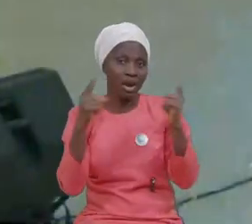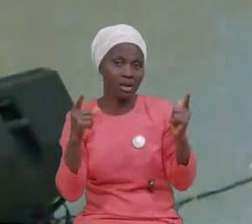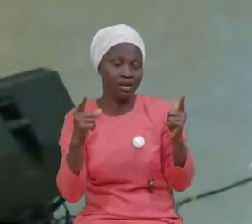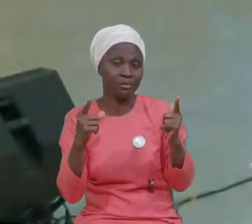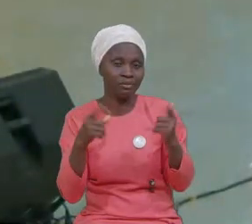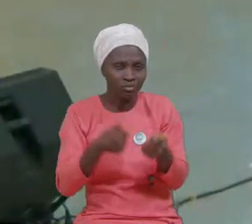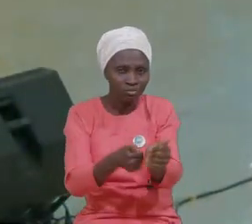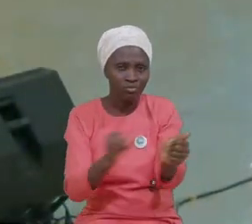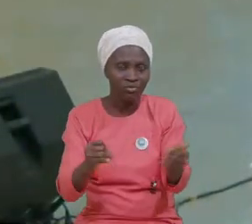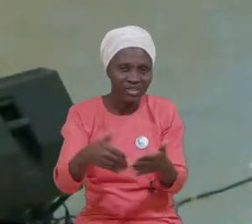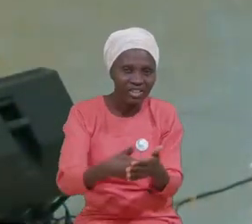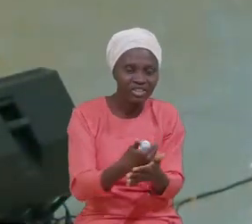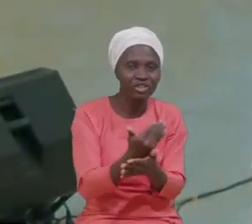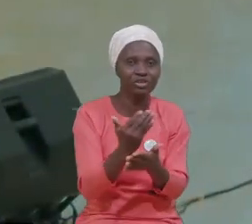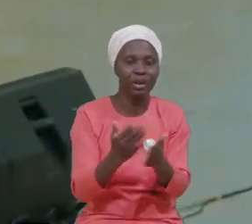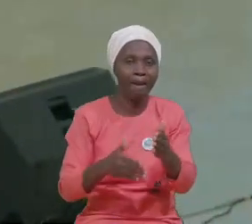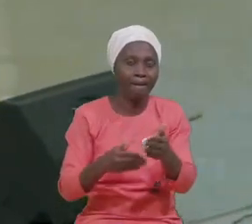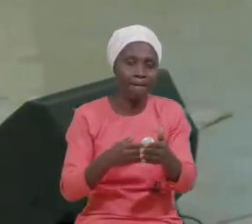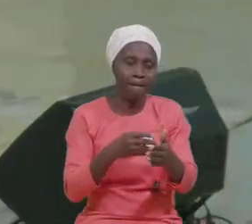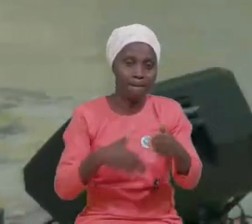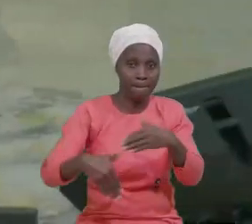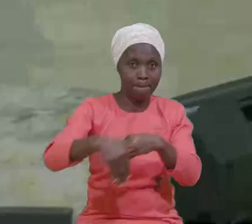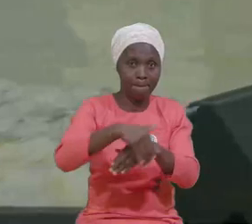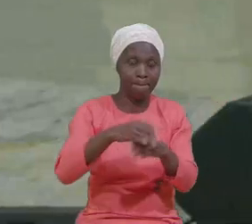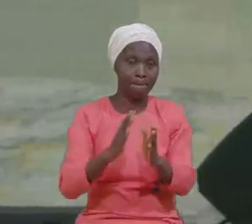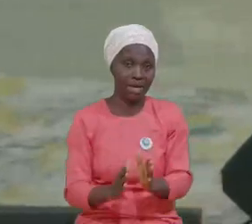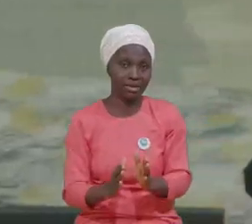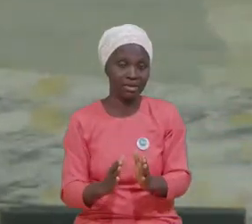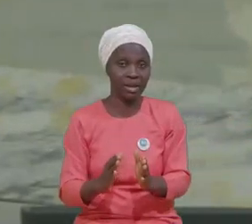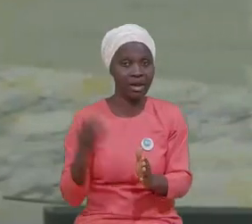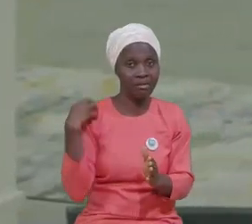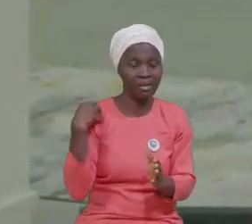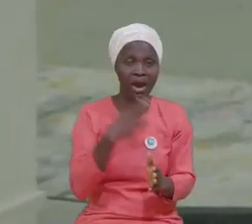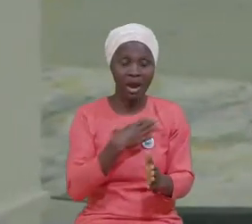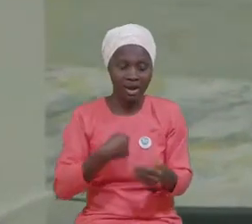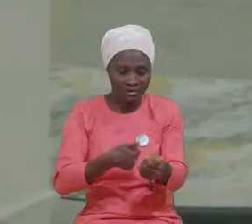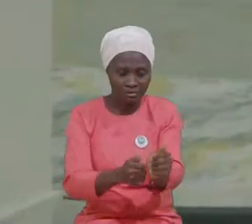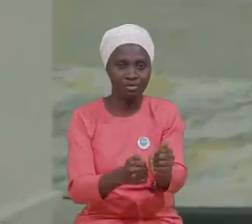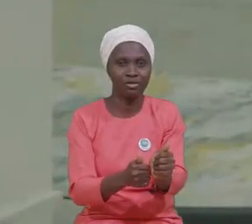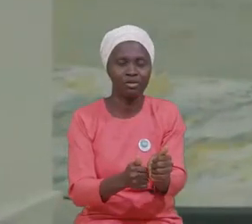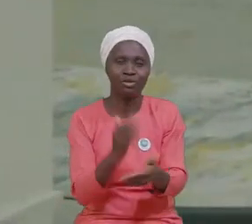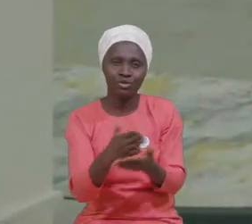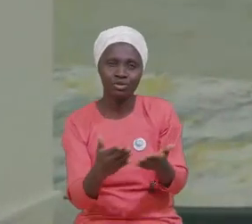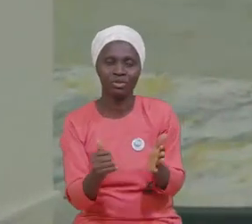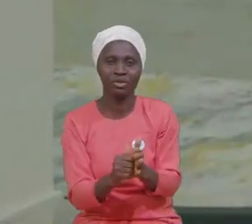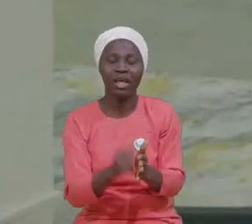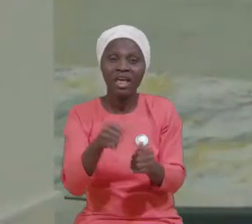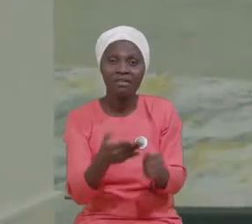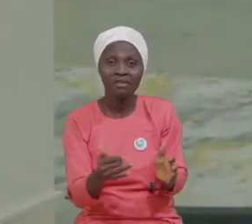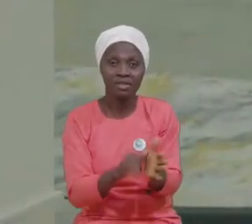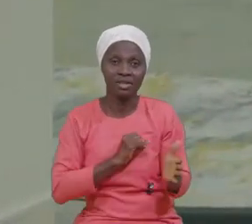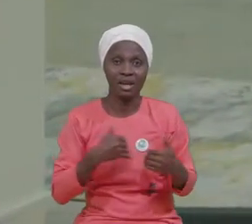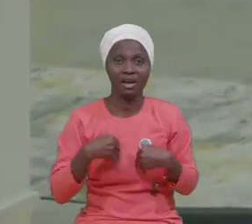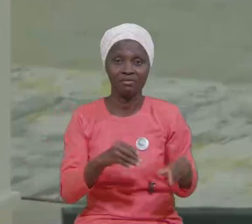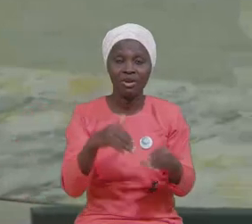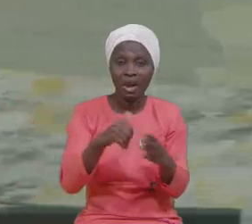suis un nouveau maître. Et je suis quelque chose qui va couronner tout ce